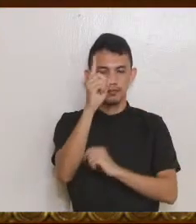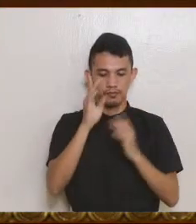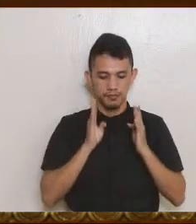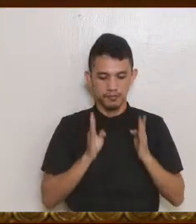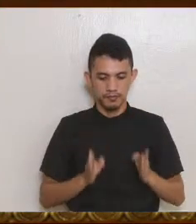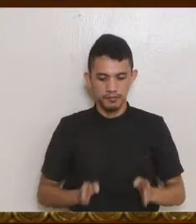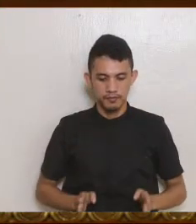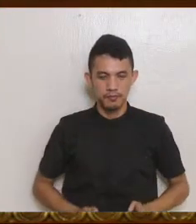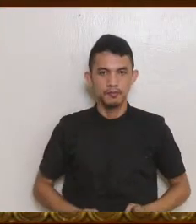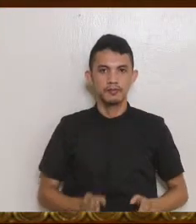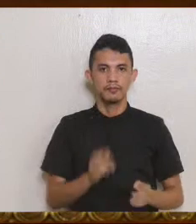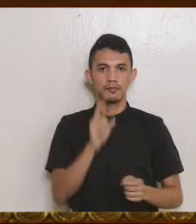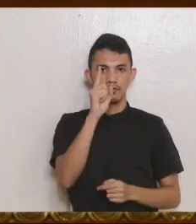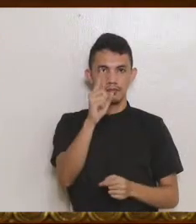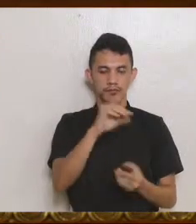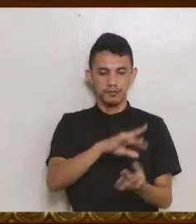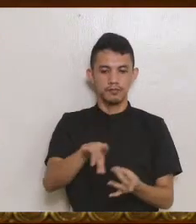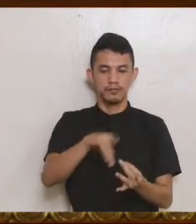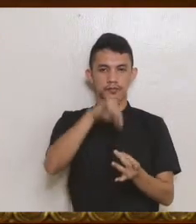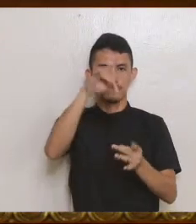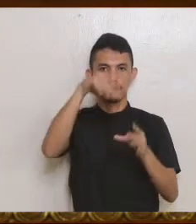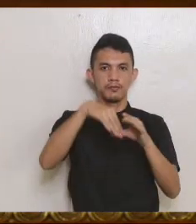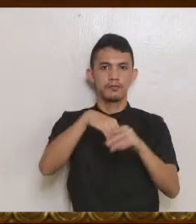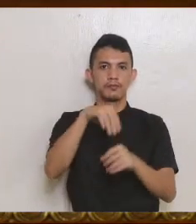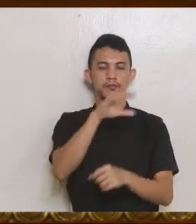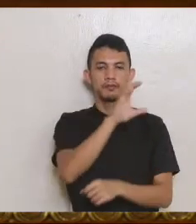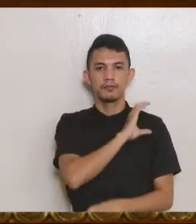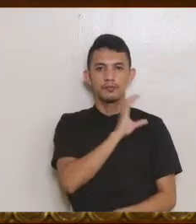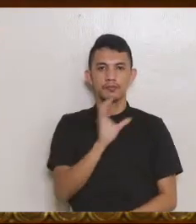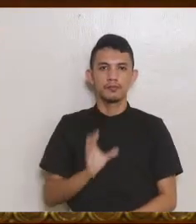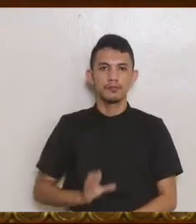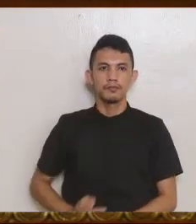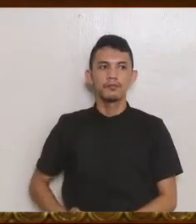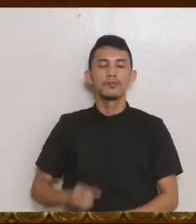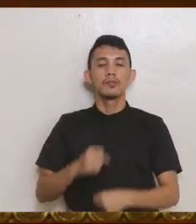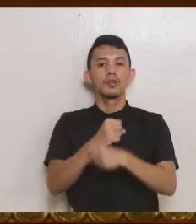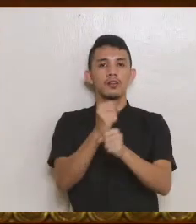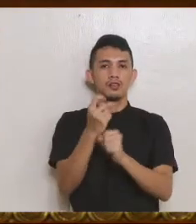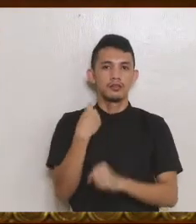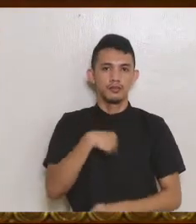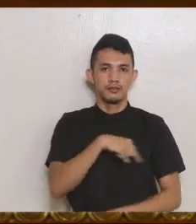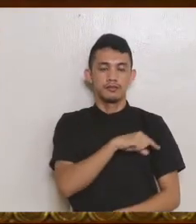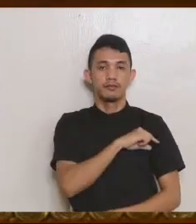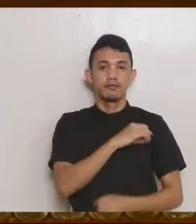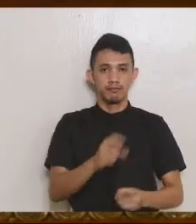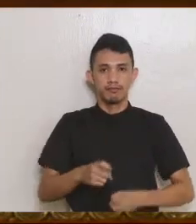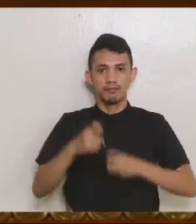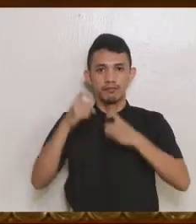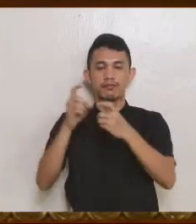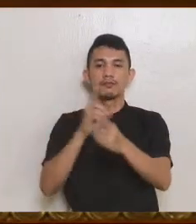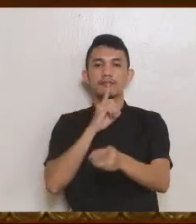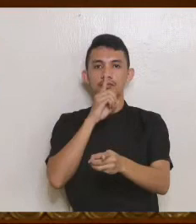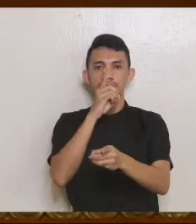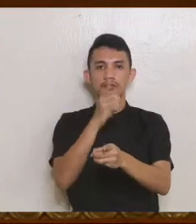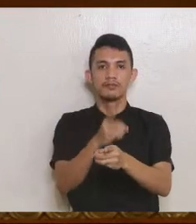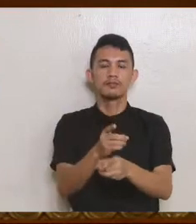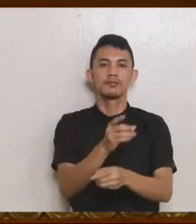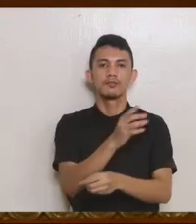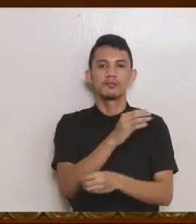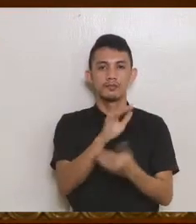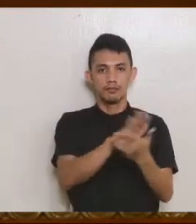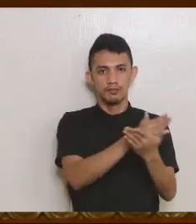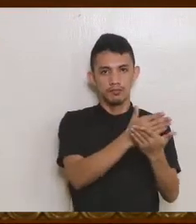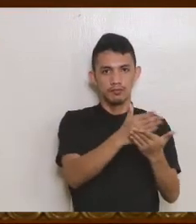ka Espiritu diha ni Kristo. Amahan, himo kaming halad nga tunhay alang kanimo, aron makaambit kami